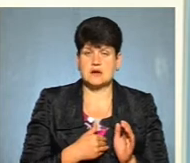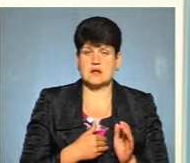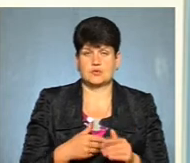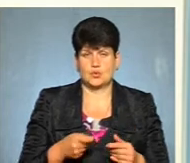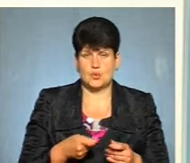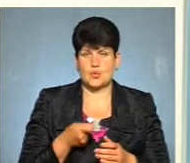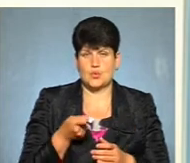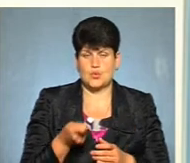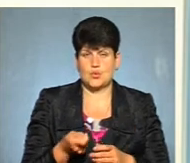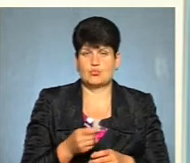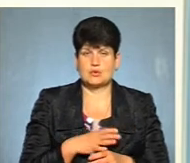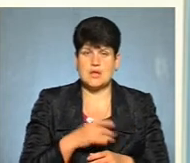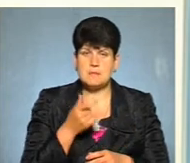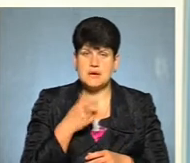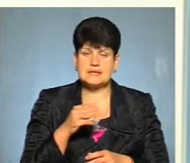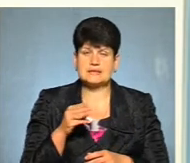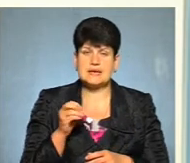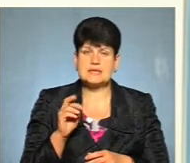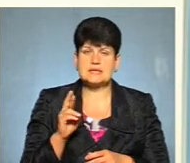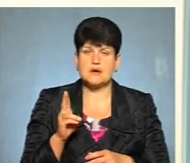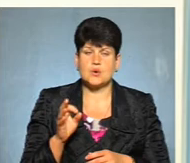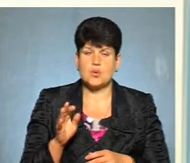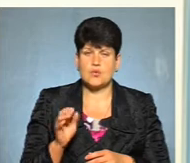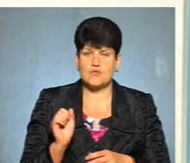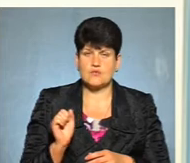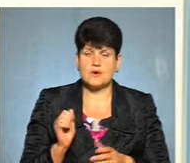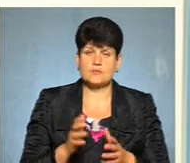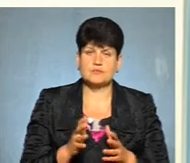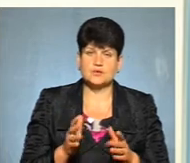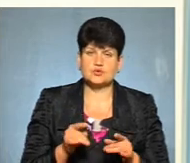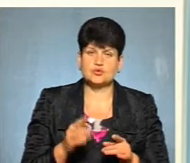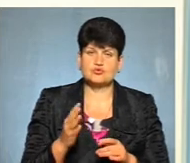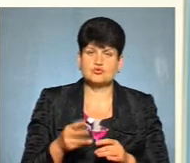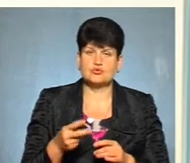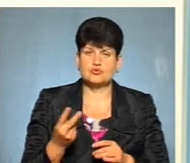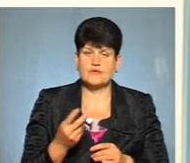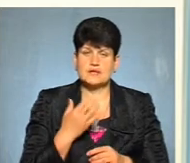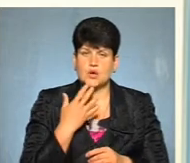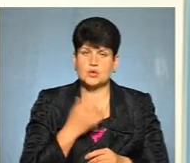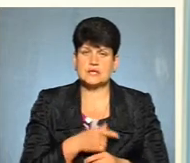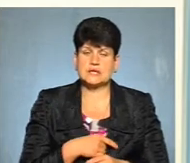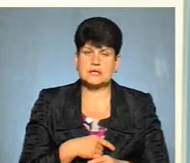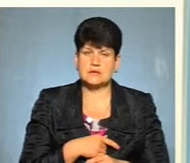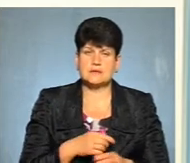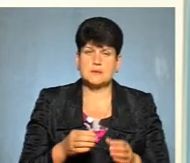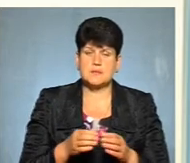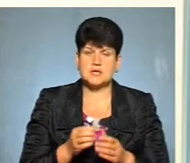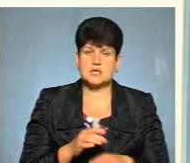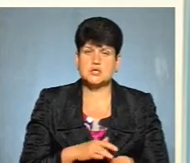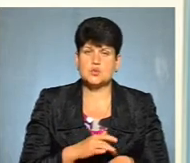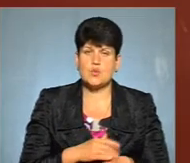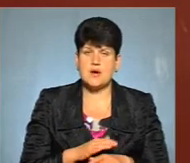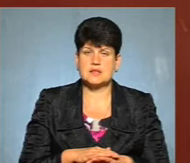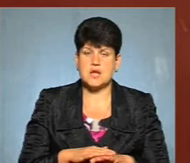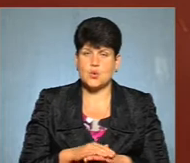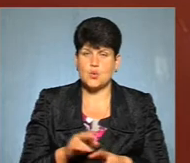була саме пані Третьякова, або, більше того, 42 народних депутати від партії «Слуга народу»,